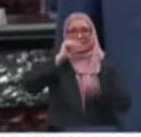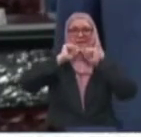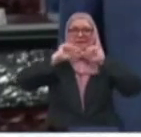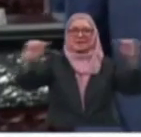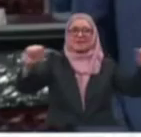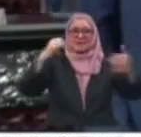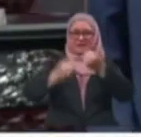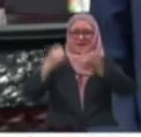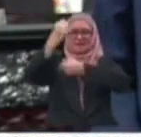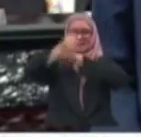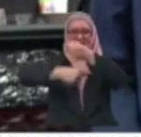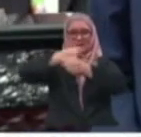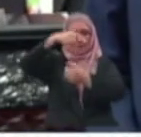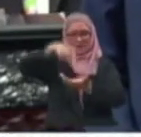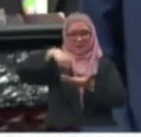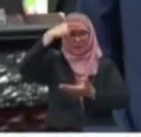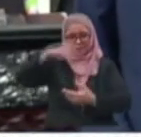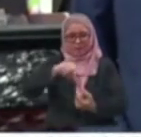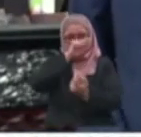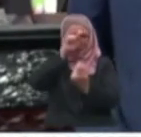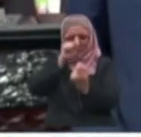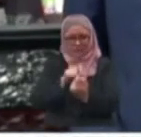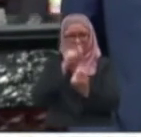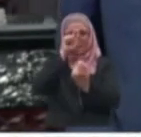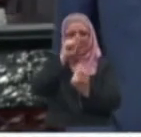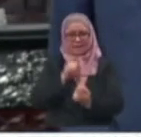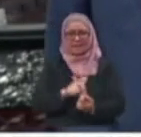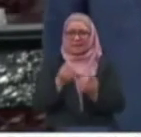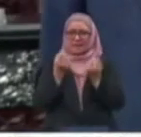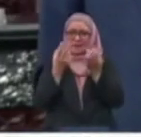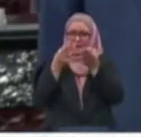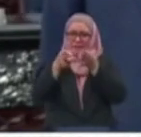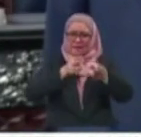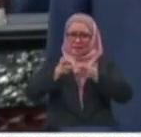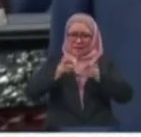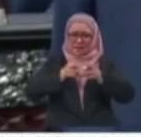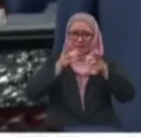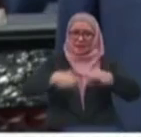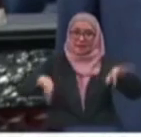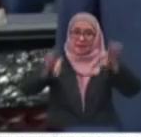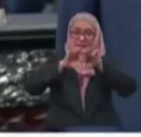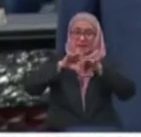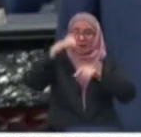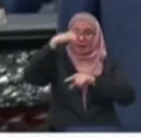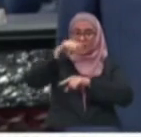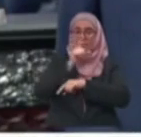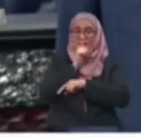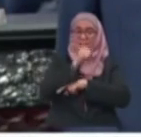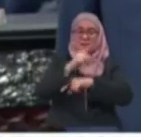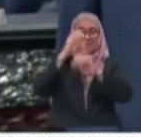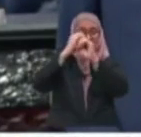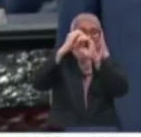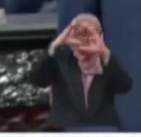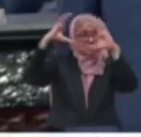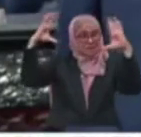ia merincikan beberapa inisiatif utama dalam merealisasikan aspirasi bagi